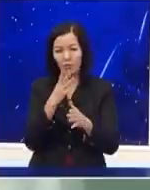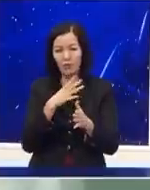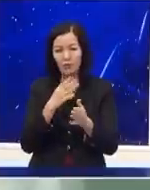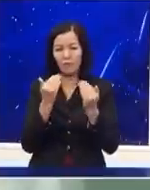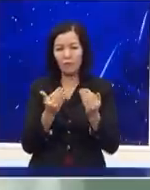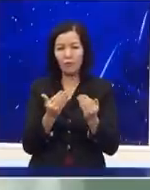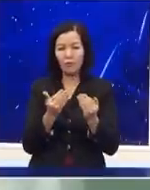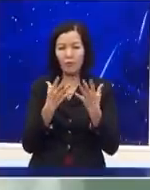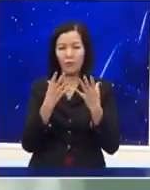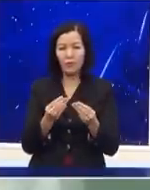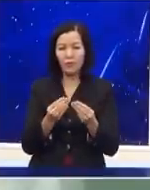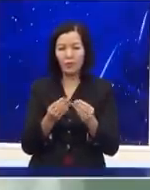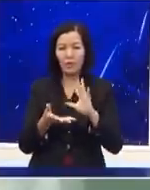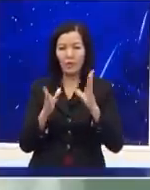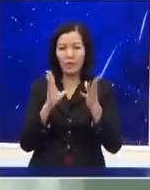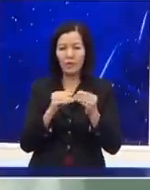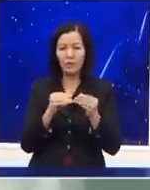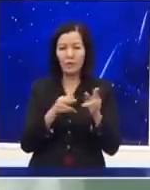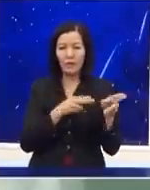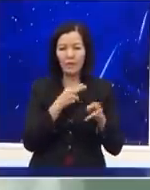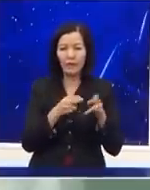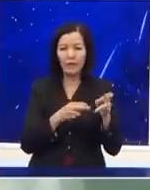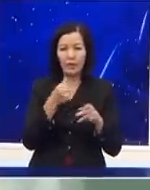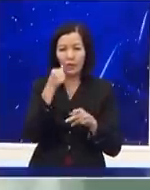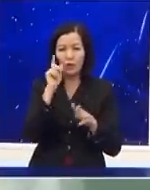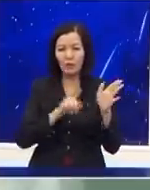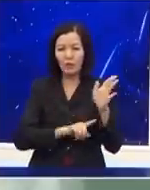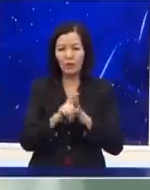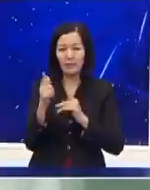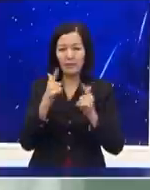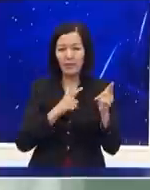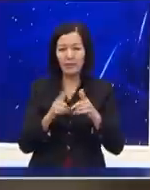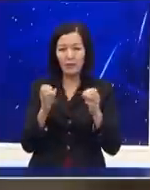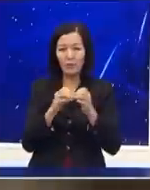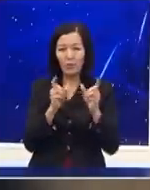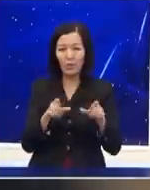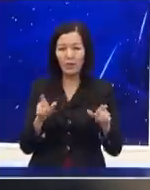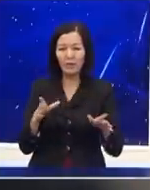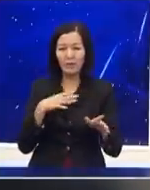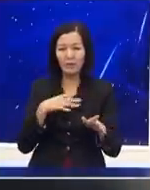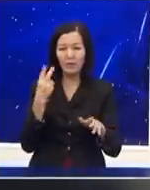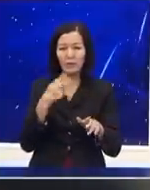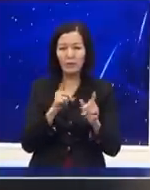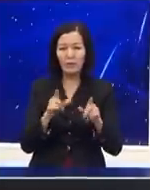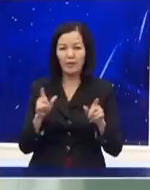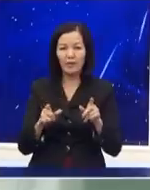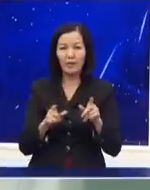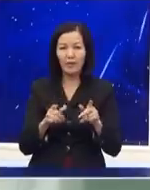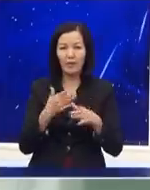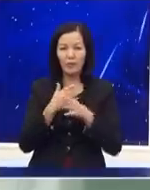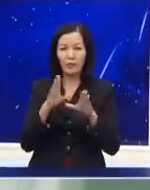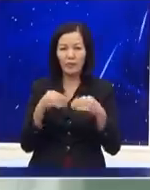күнге жалпы жасайық деп жатқан операциямыз кешелі бері дайындағанымыз 10 науқас. Кешелі бері 20 адамға консультация